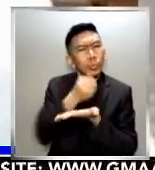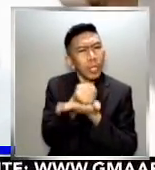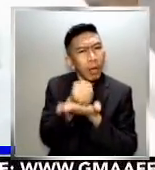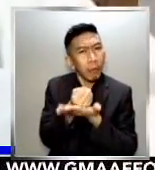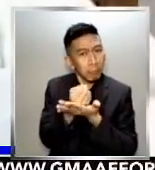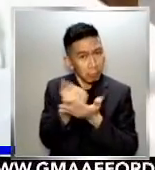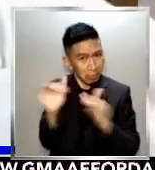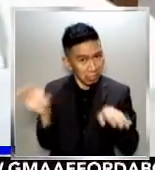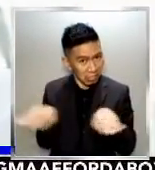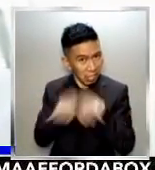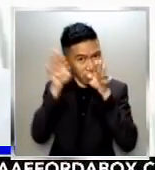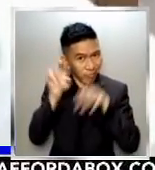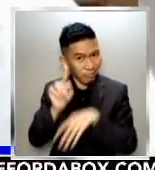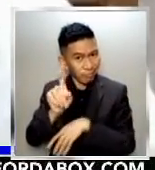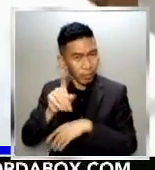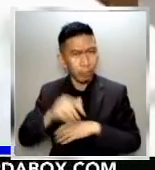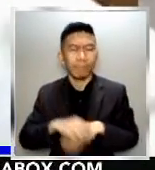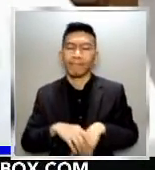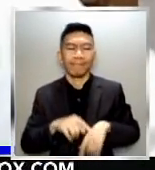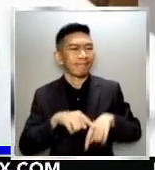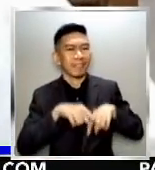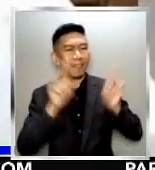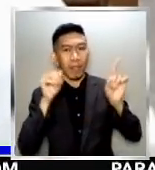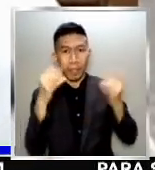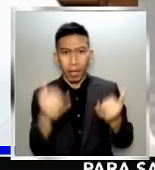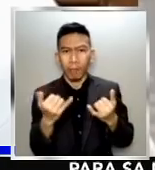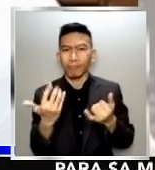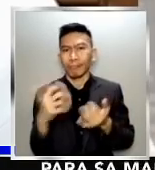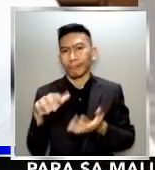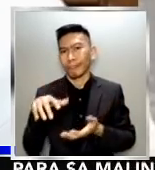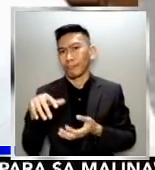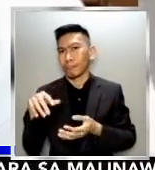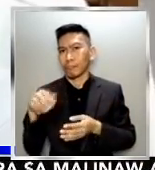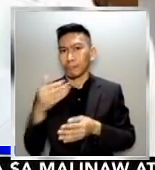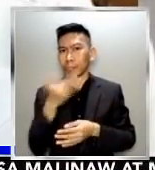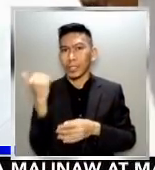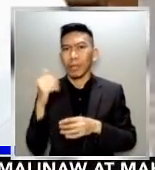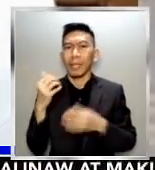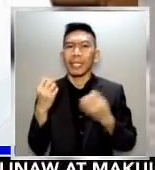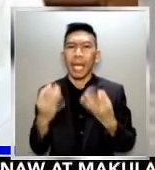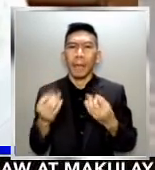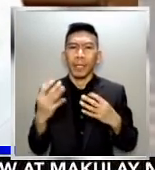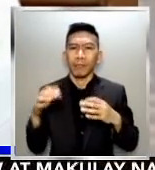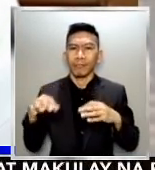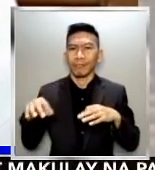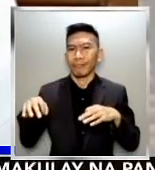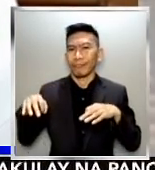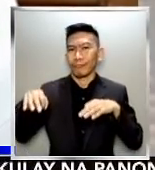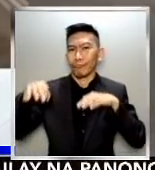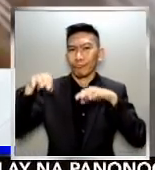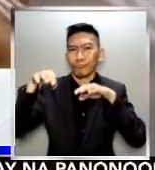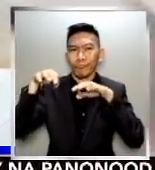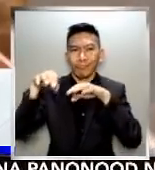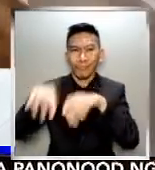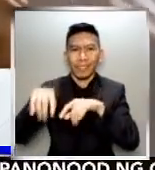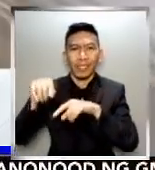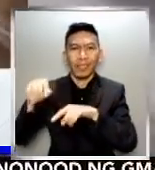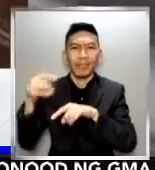malaki ngayon. Marami nagdo-donation for the, yung sa mga nawala ng trabaho na katulad sa entertainment.